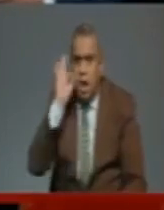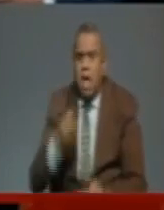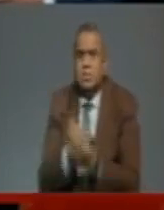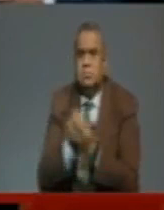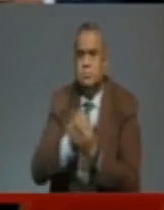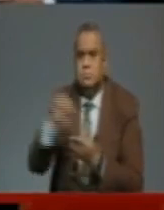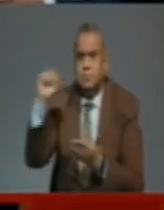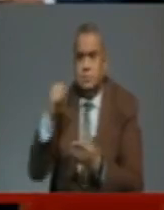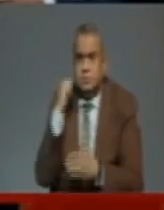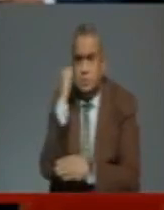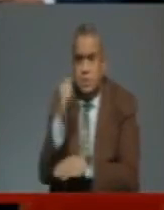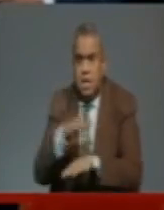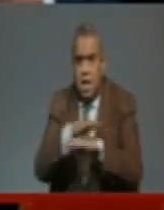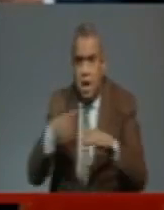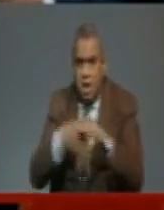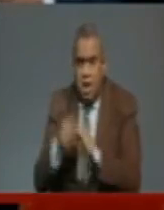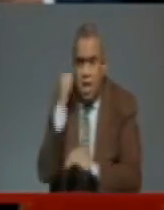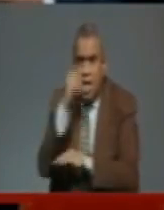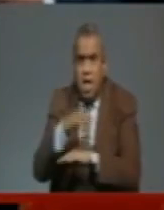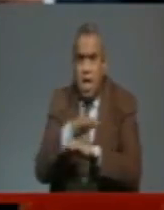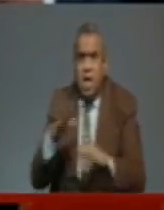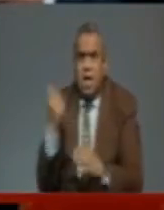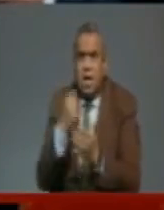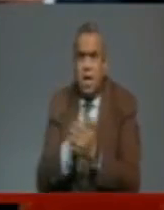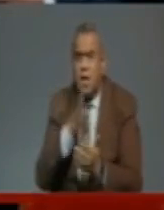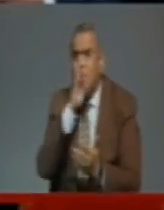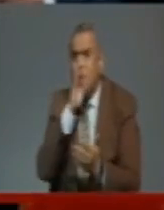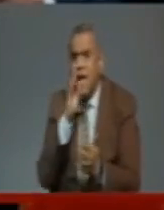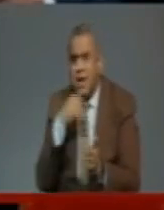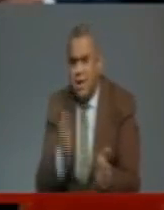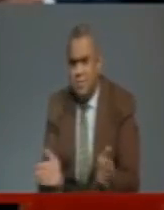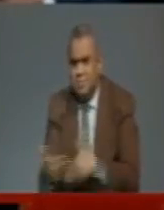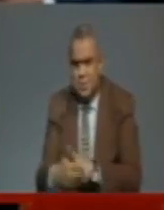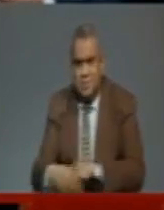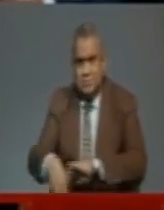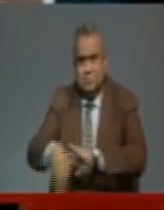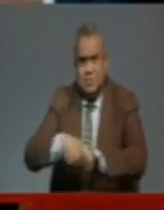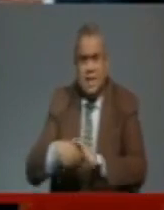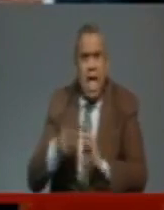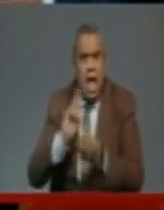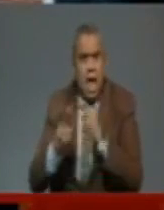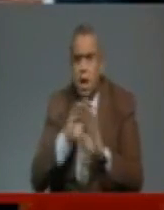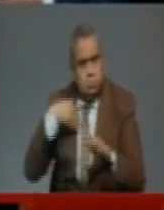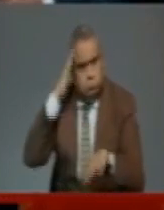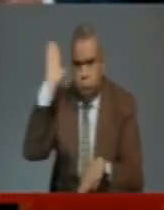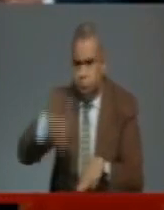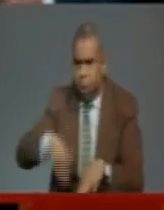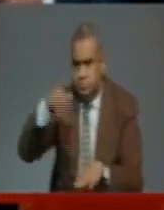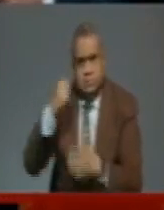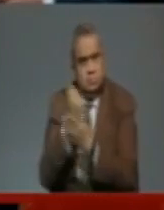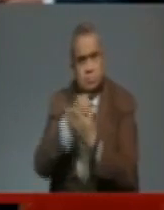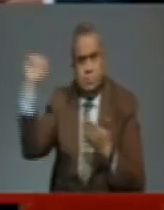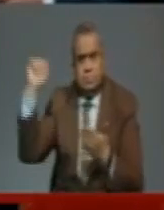الارض جوه المينا لا يمكن يسيبه حتى لو عمل ورق مضروب في غفله من الزمان. لو ما عملتش